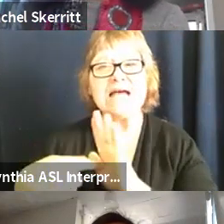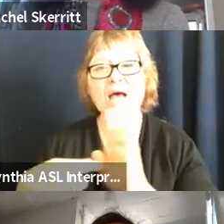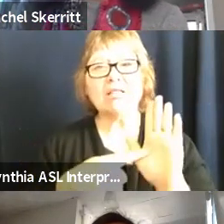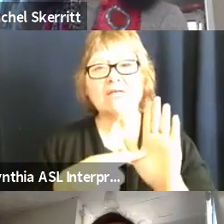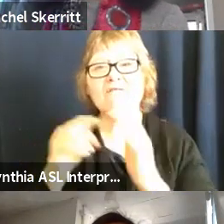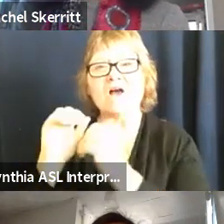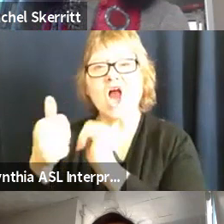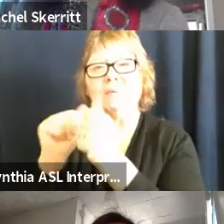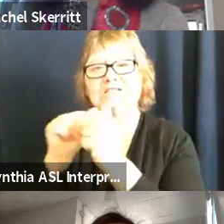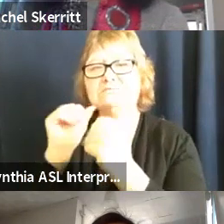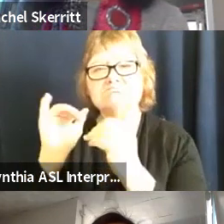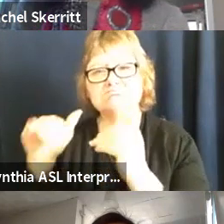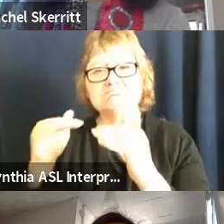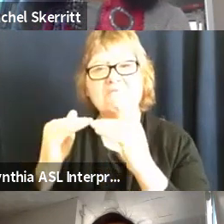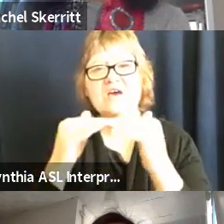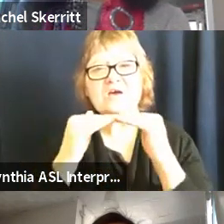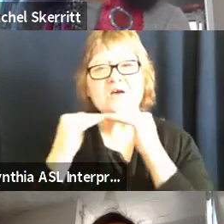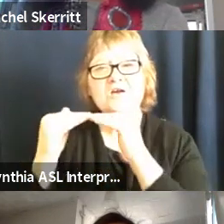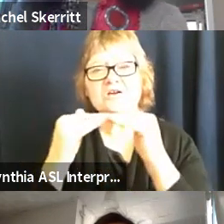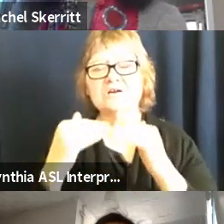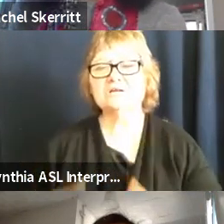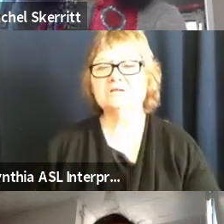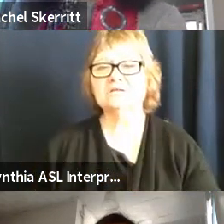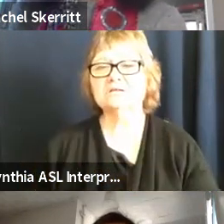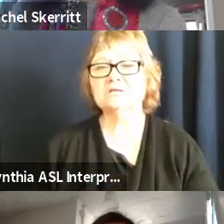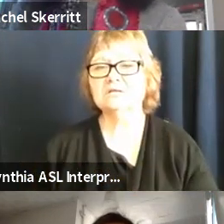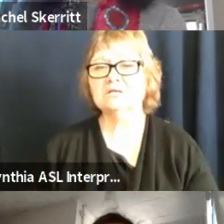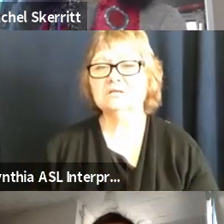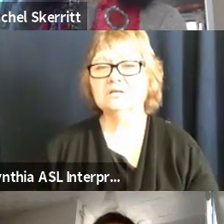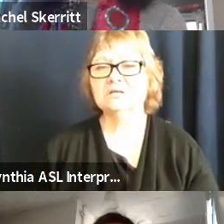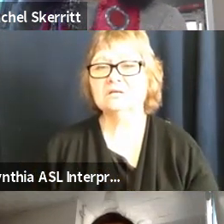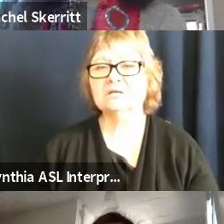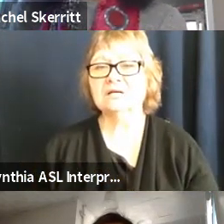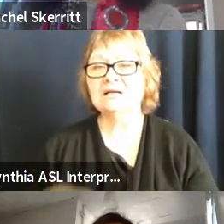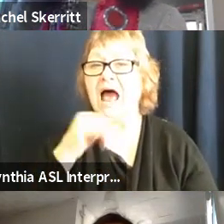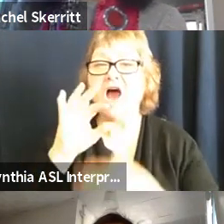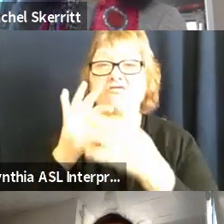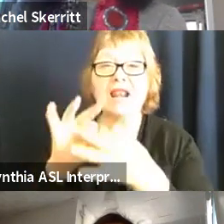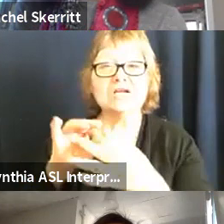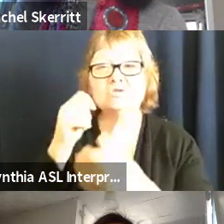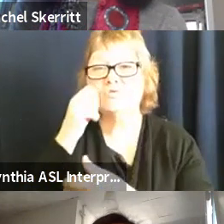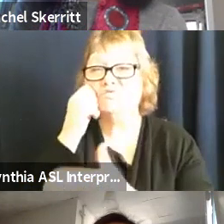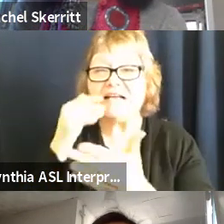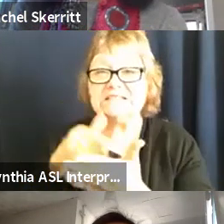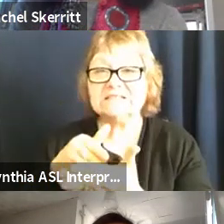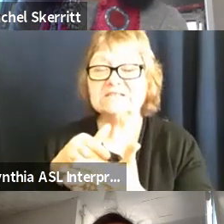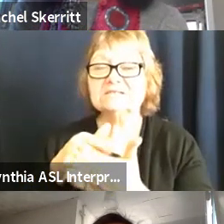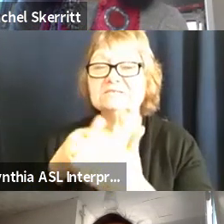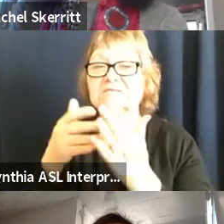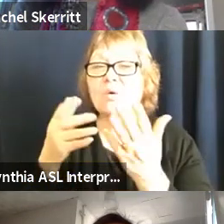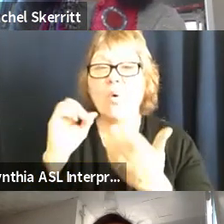competition. 同種族無關。 It's got nothing to do with racial